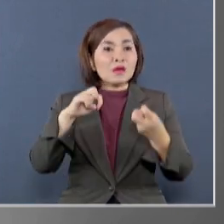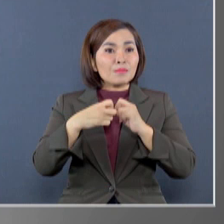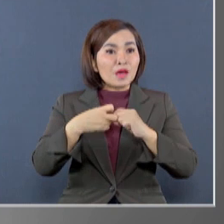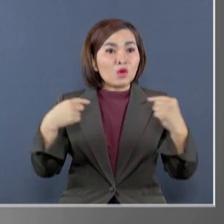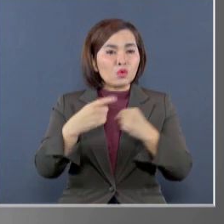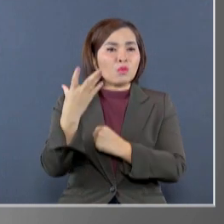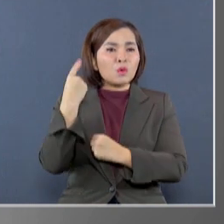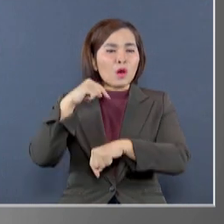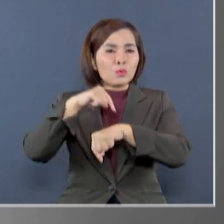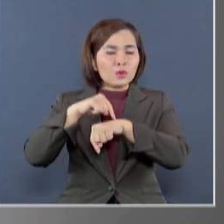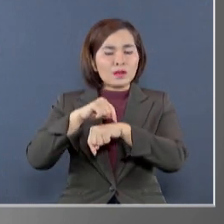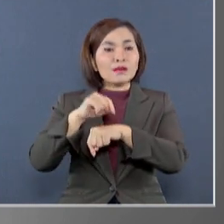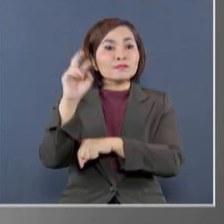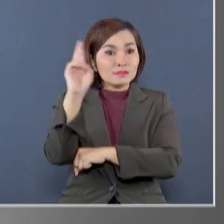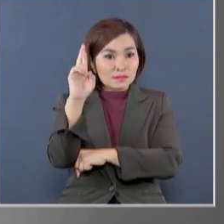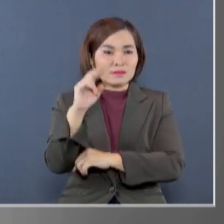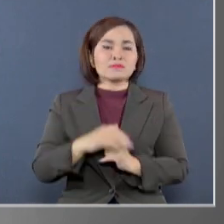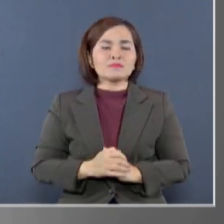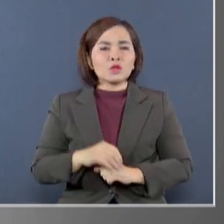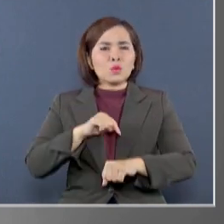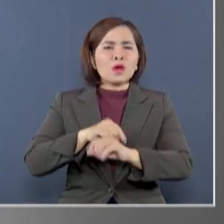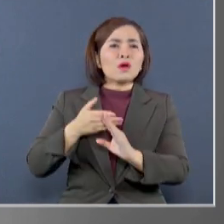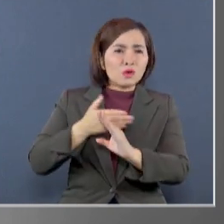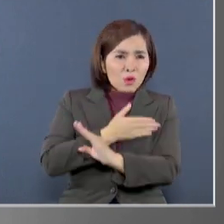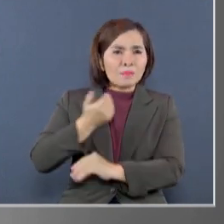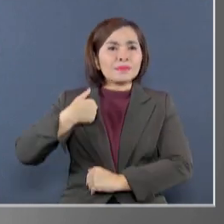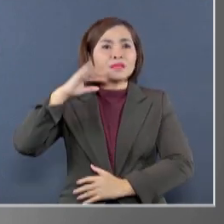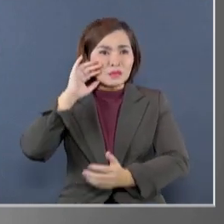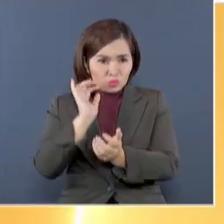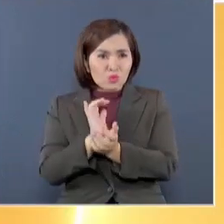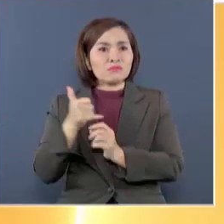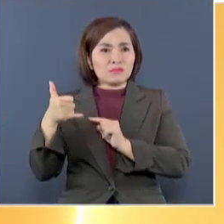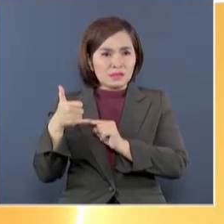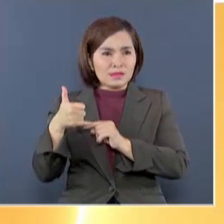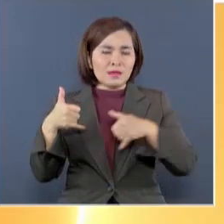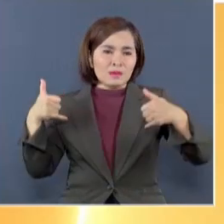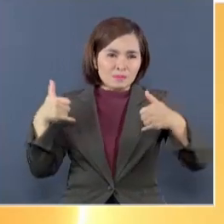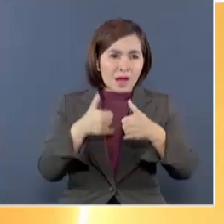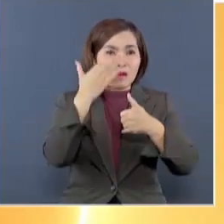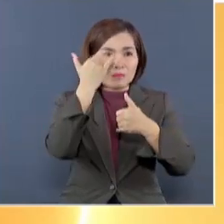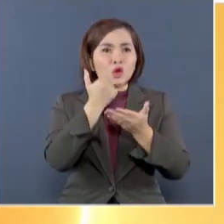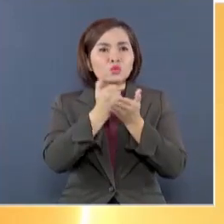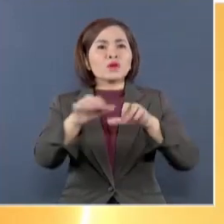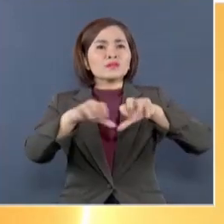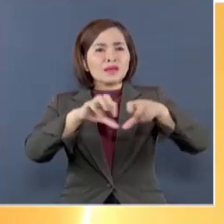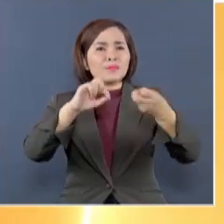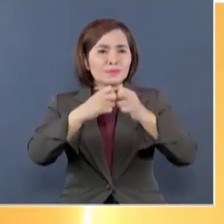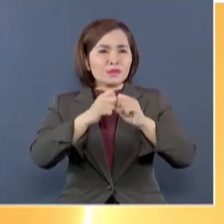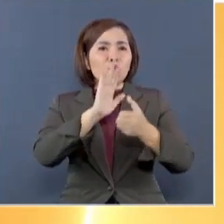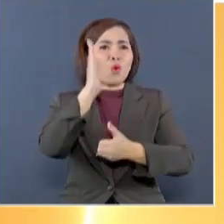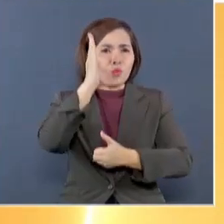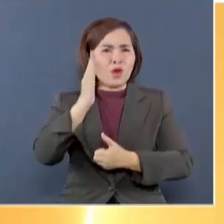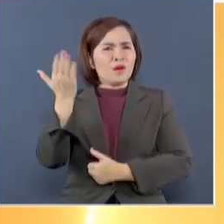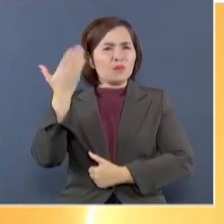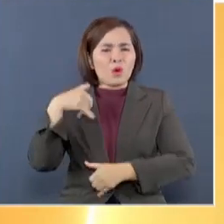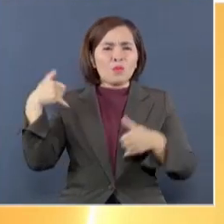ซึ่งก่อนเกิดเหตุคุณผู้ชมเอาจริงๆอย่างที่ผมบอกไปหมวดอีทเนี่ยมาระงับเหตุกรณีของนายเดชเนี่ยจริงๆก็หล